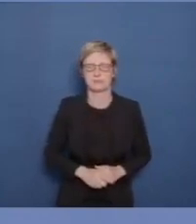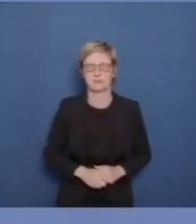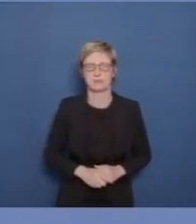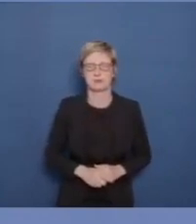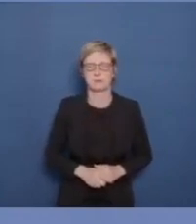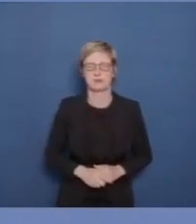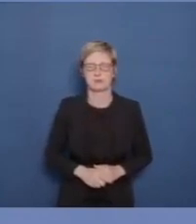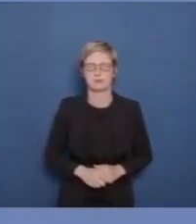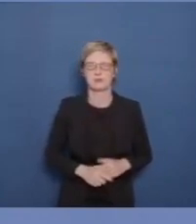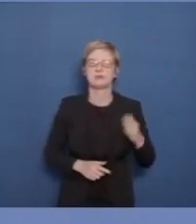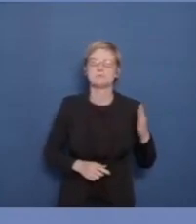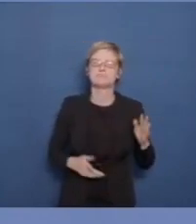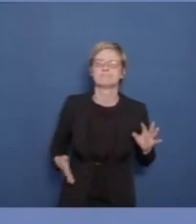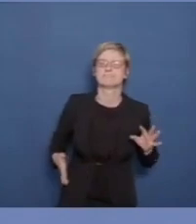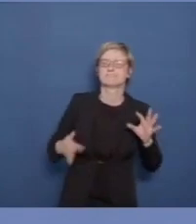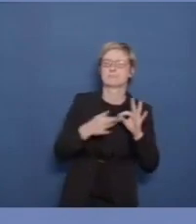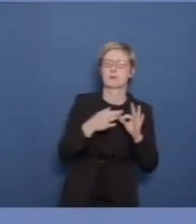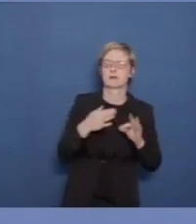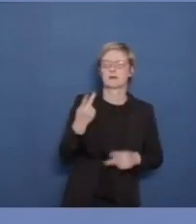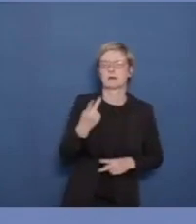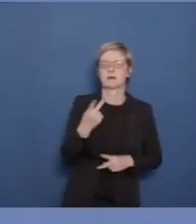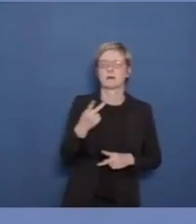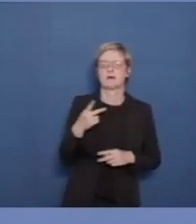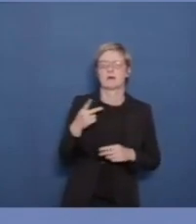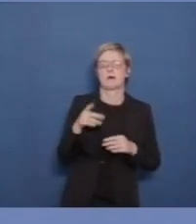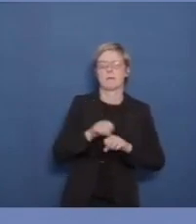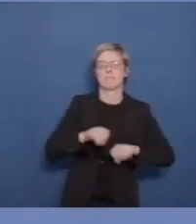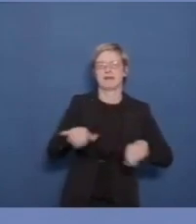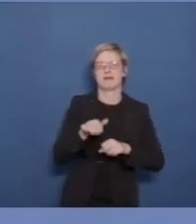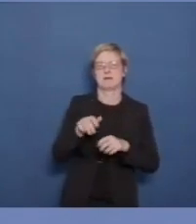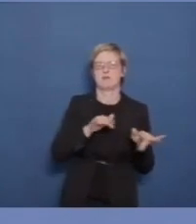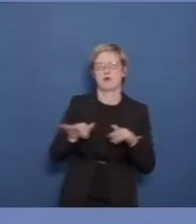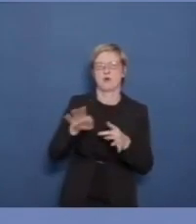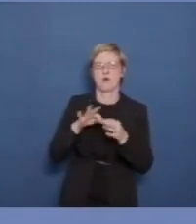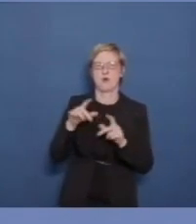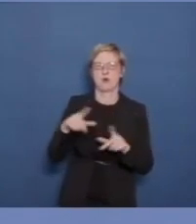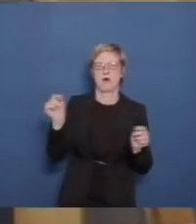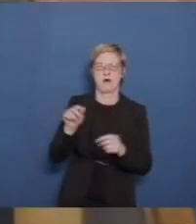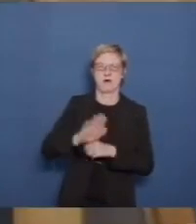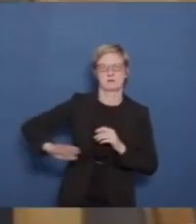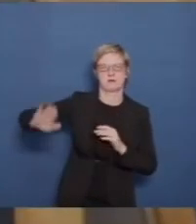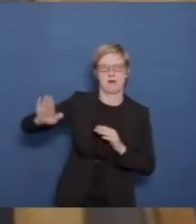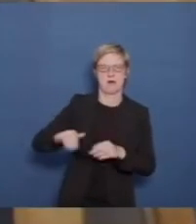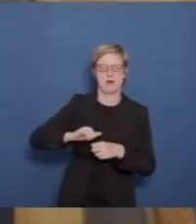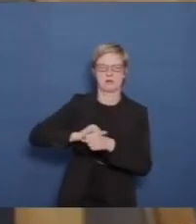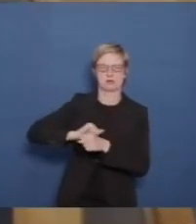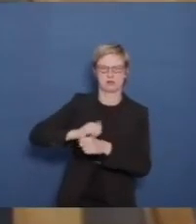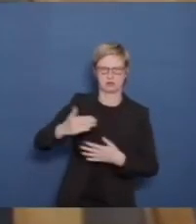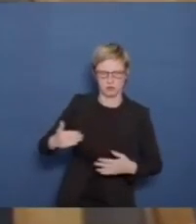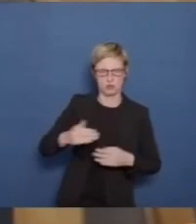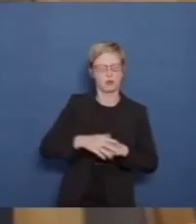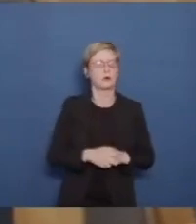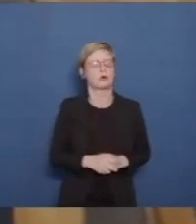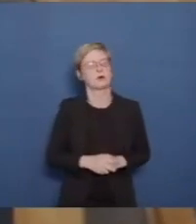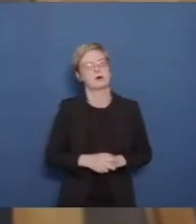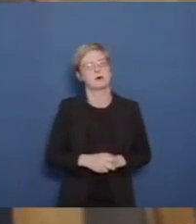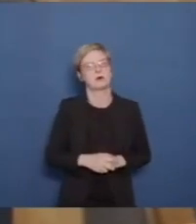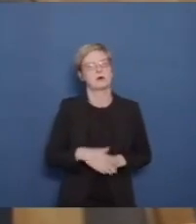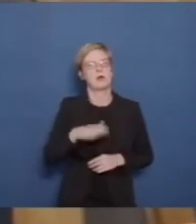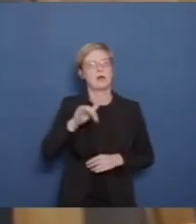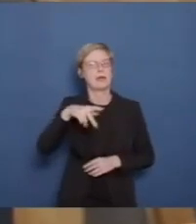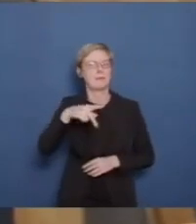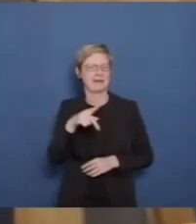Ich würde gerne noch mal zu der Zerstörung von Medienbüros im Gazastreifen zurückkommen. Die Geschäftsführung der Presse- und Nachrichtenagentur